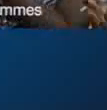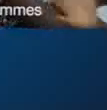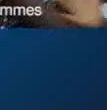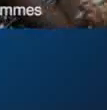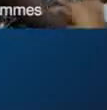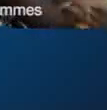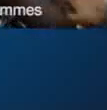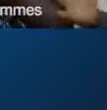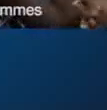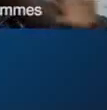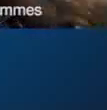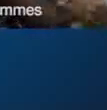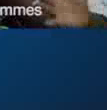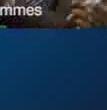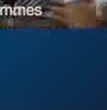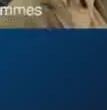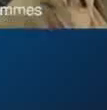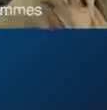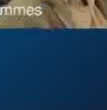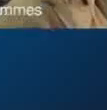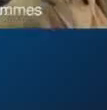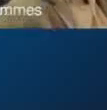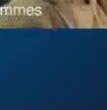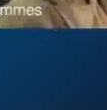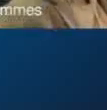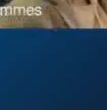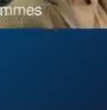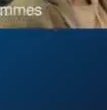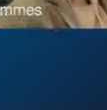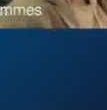à l'émergence de la Côte d'Ivoire.